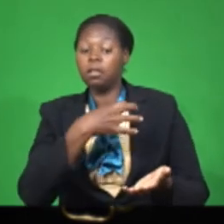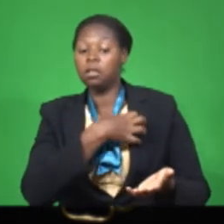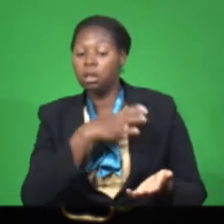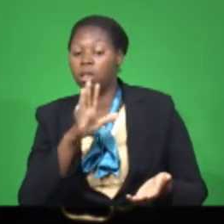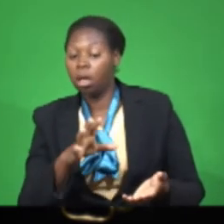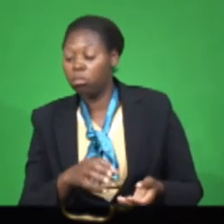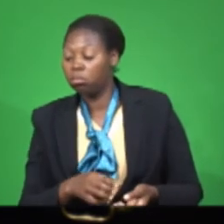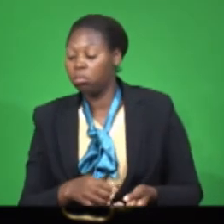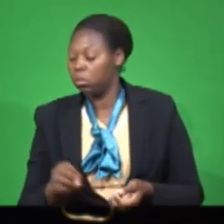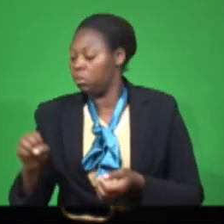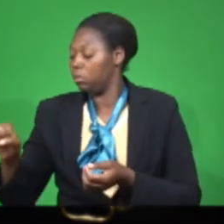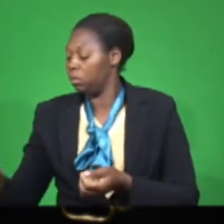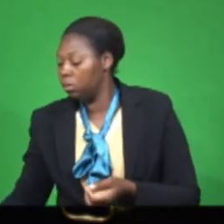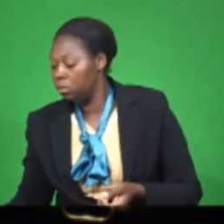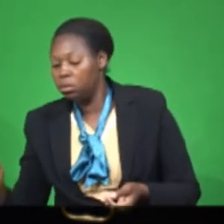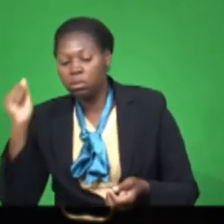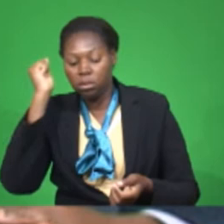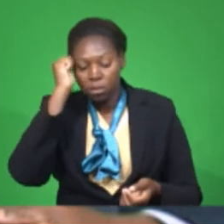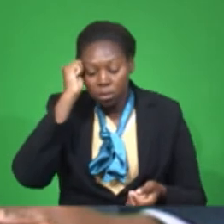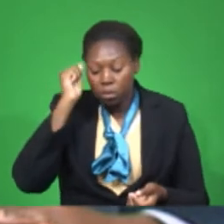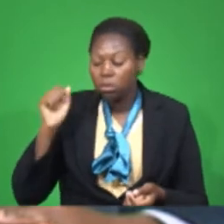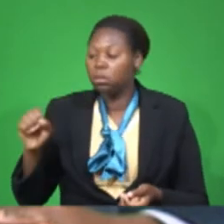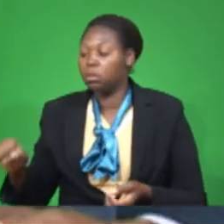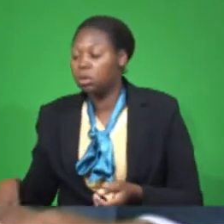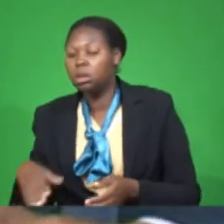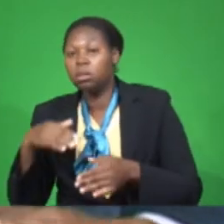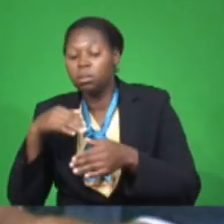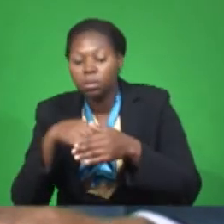kusvikira vese vapera, kusvikira kumuyuti wekupedzisira.